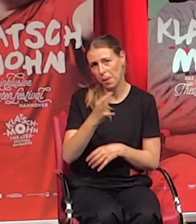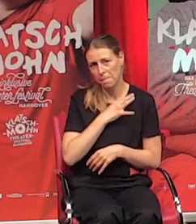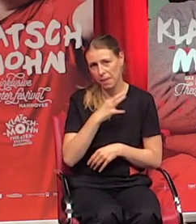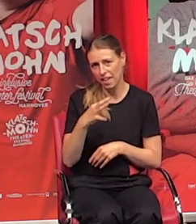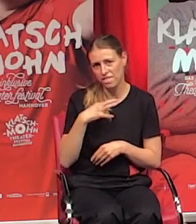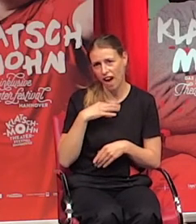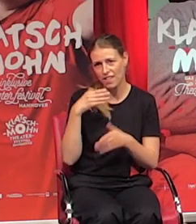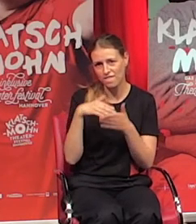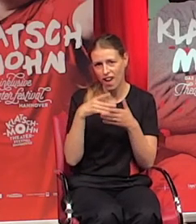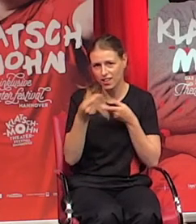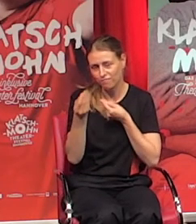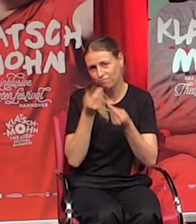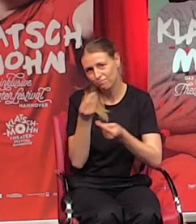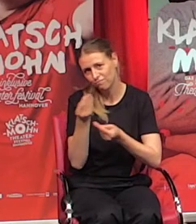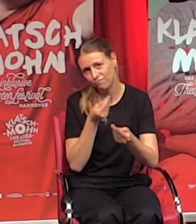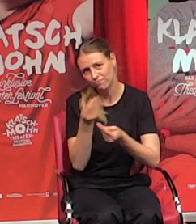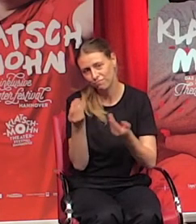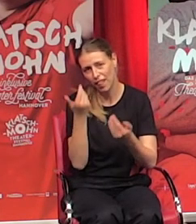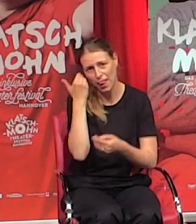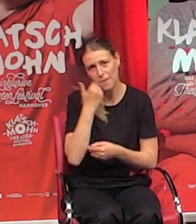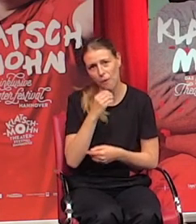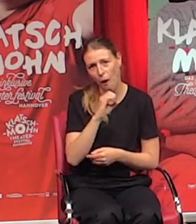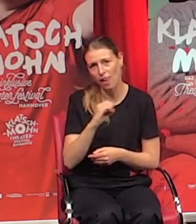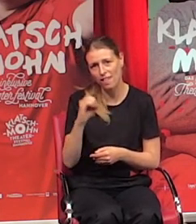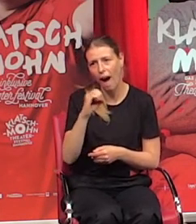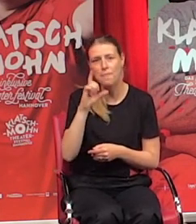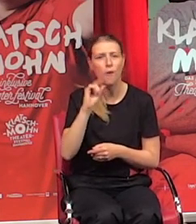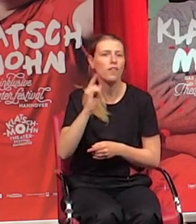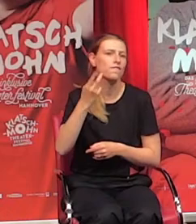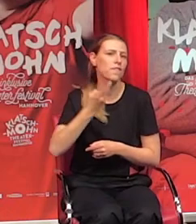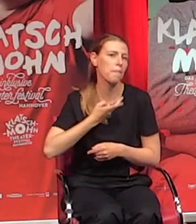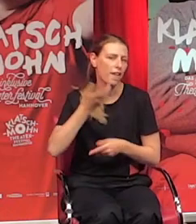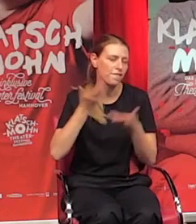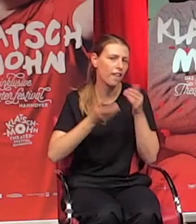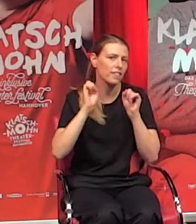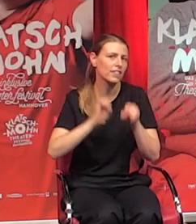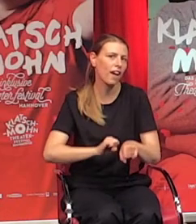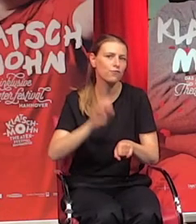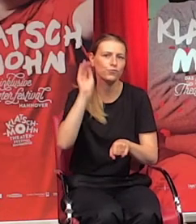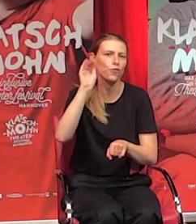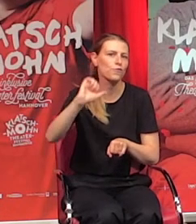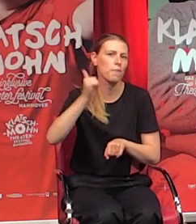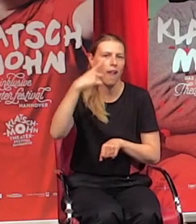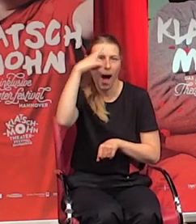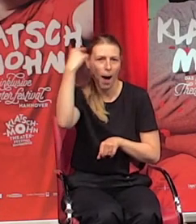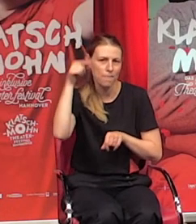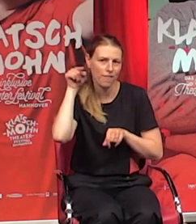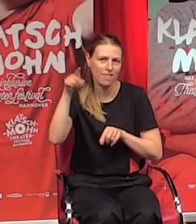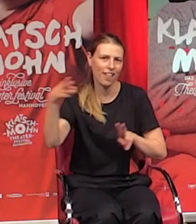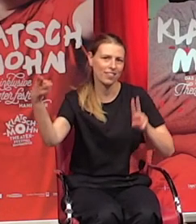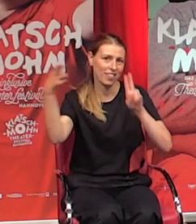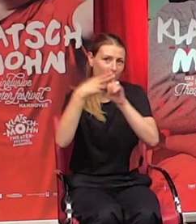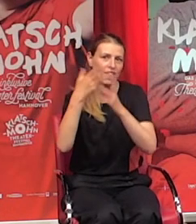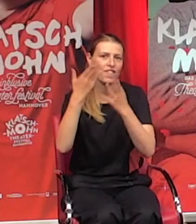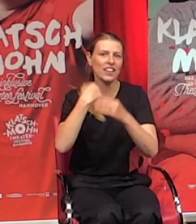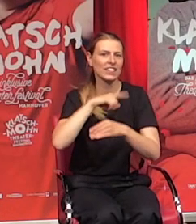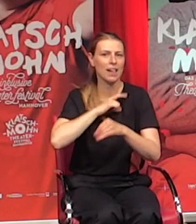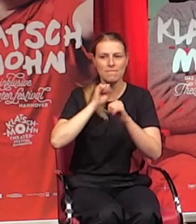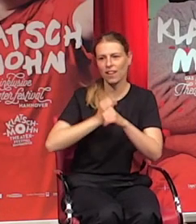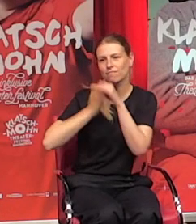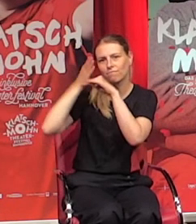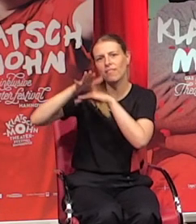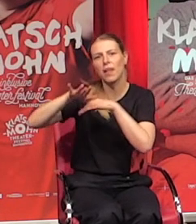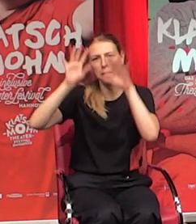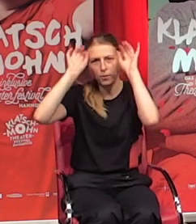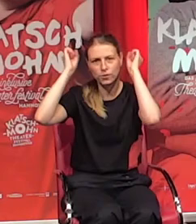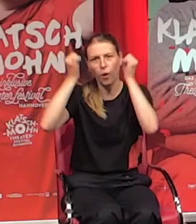Olga, und uns mal in Hamburg treffen und ich die Möglichkeit habe, die Minotaurus-Kompanie dort kennenzulernen und